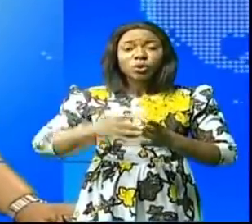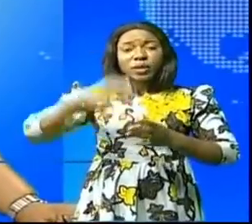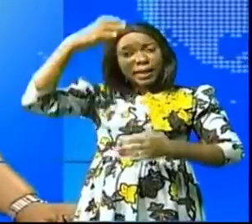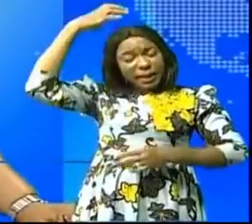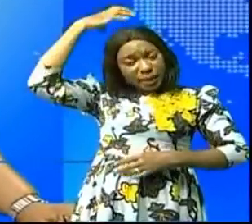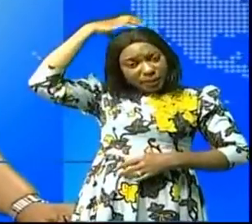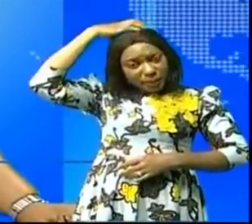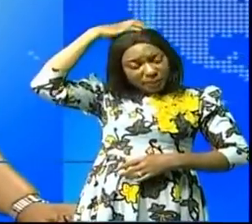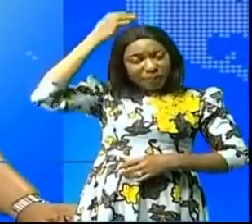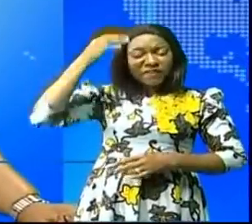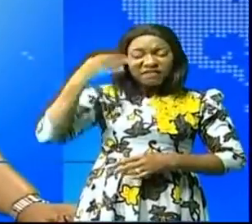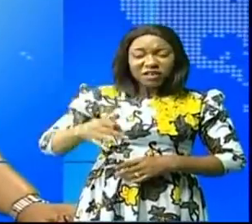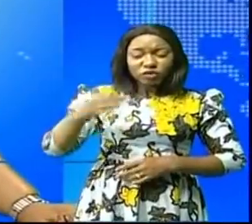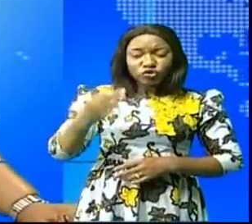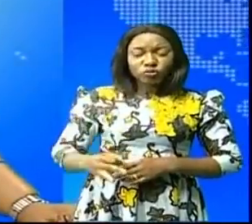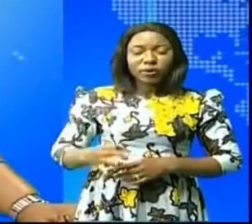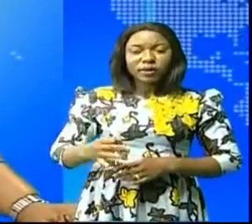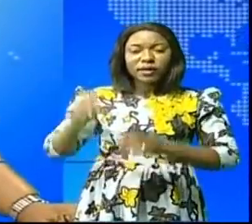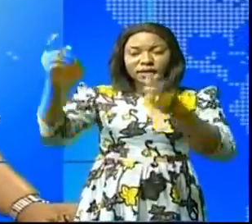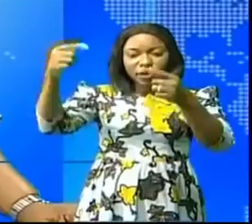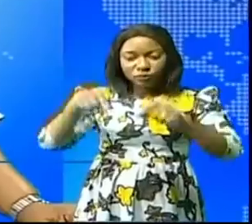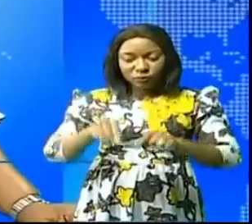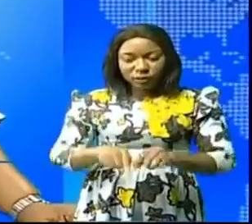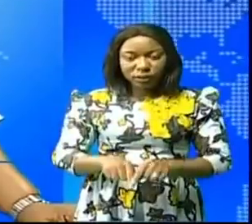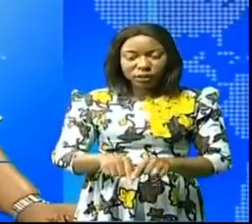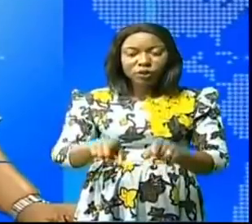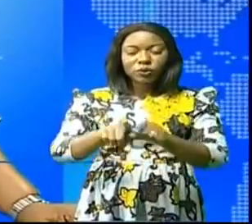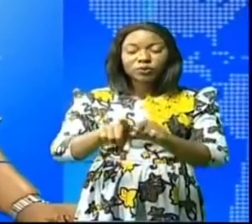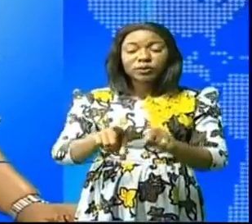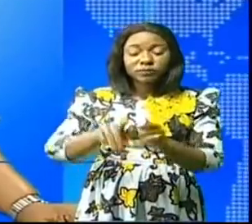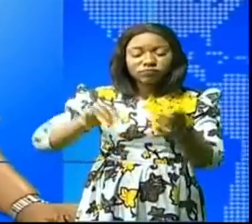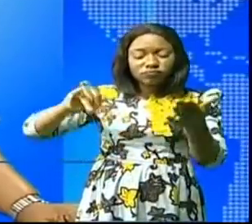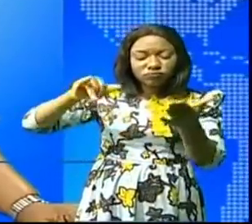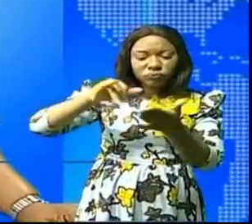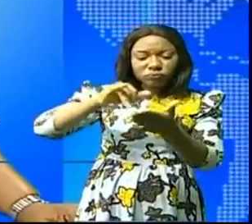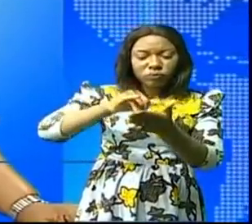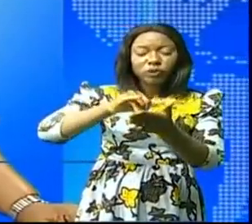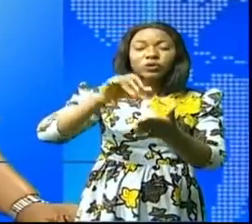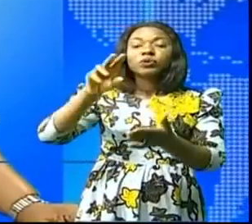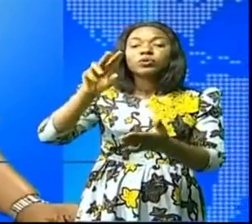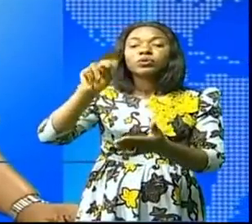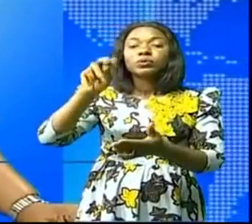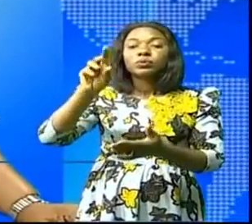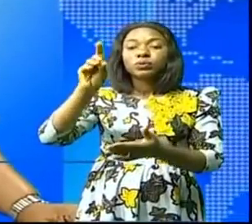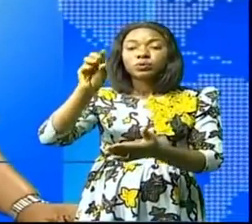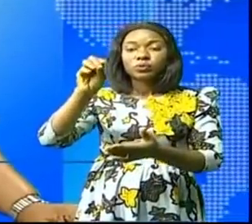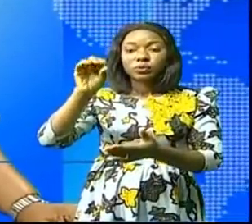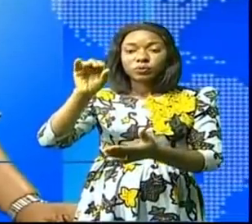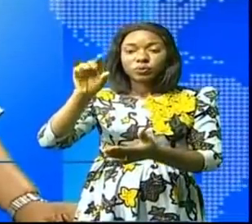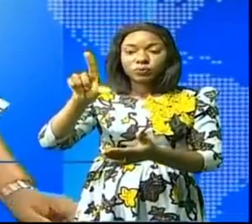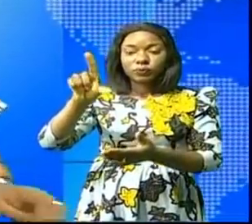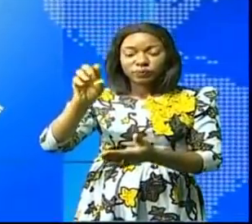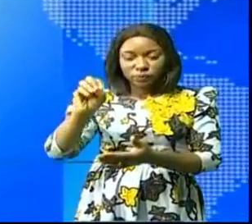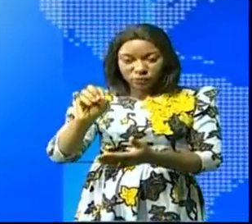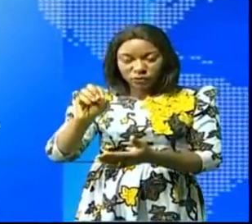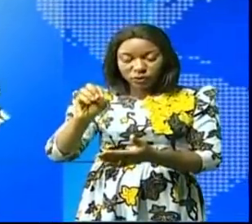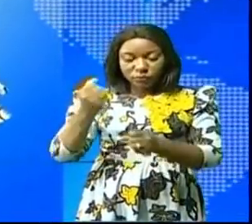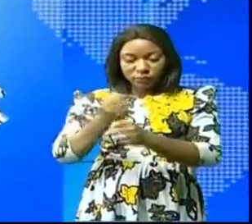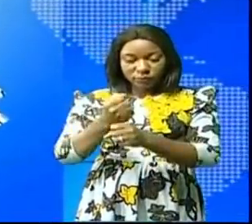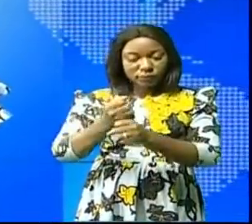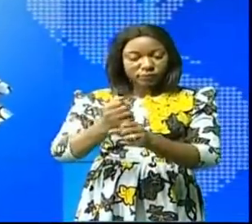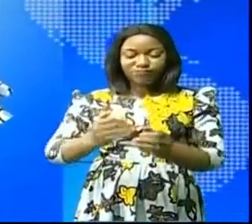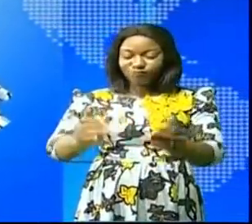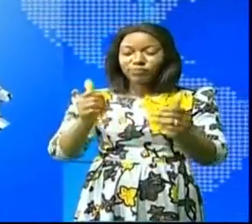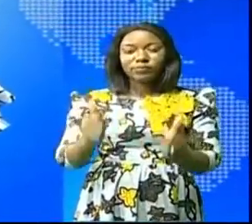République démocratique du Congo et à l'aérodrome de Ndolo, un des sites prévus. Les travaux se déroulent normalement, constat fait par le